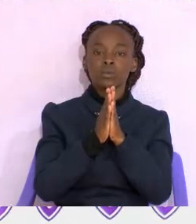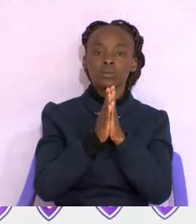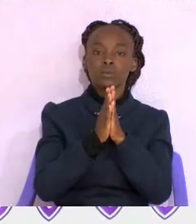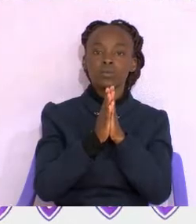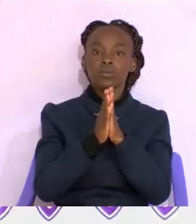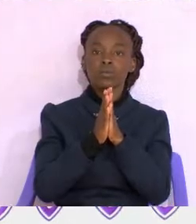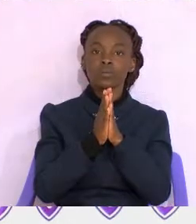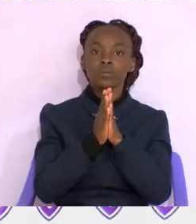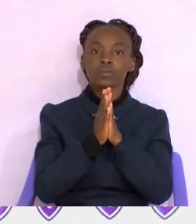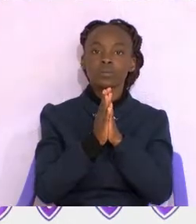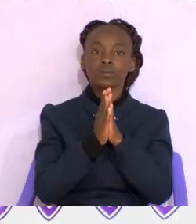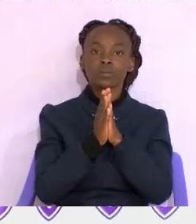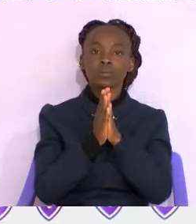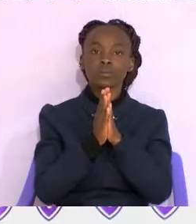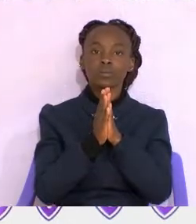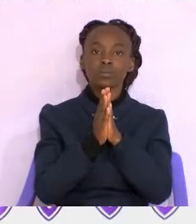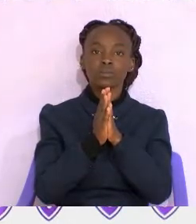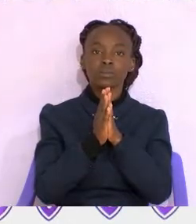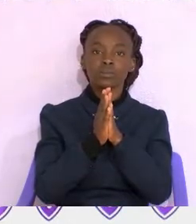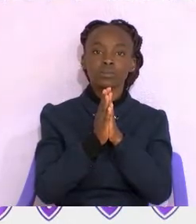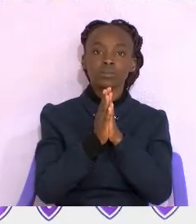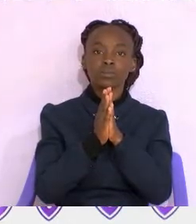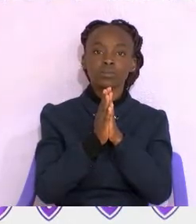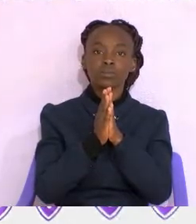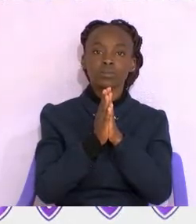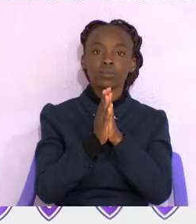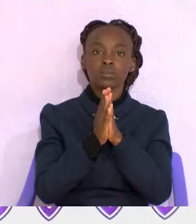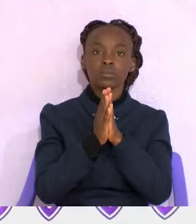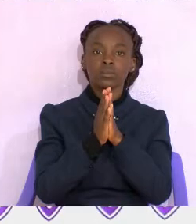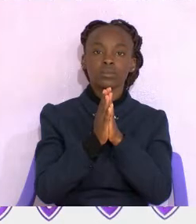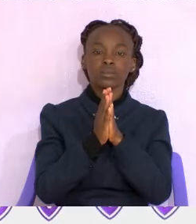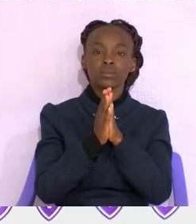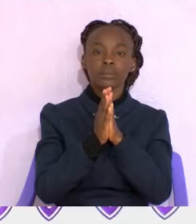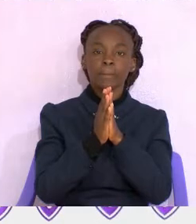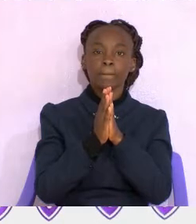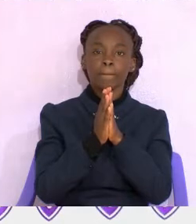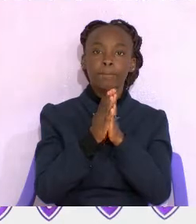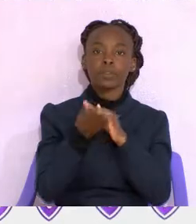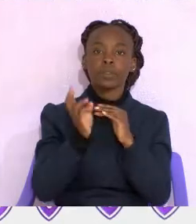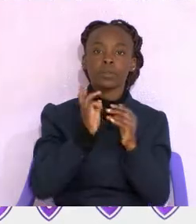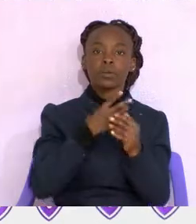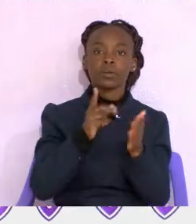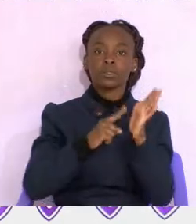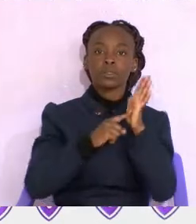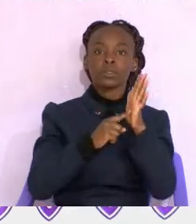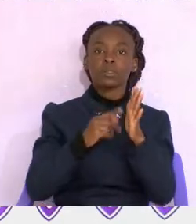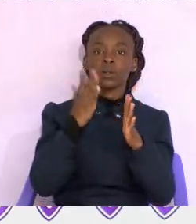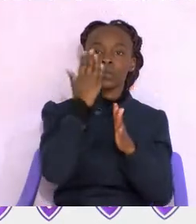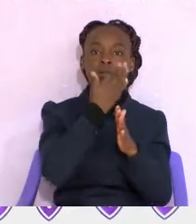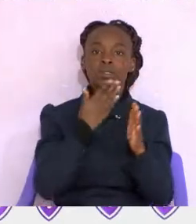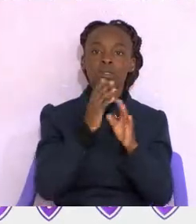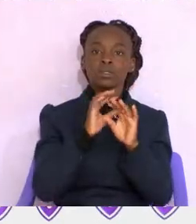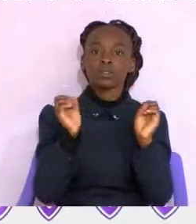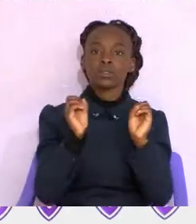Haleluya. Kwa sababu najua watu hapa hatuonyeshi masura za watu, watu ni wengi, lakini kwa neema ya Mungu kile